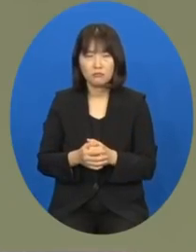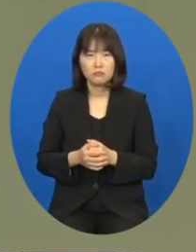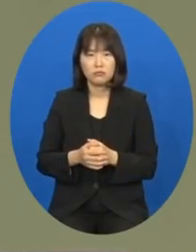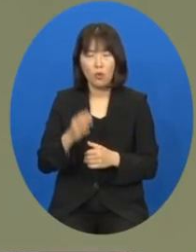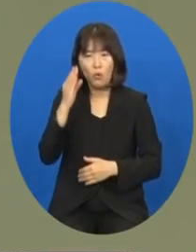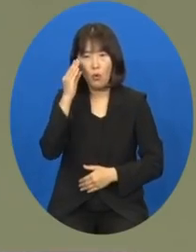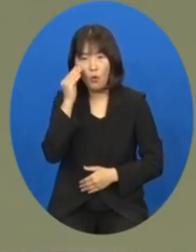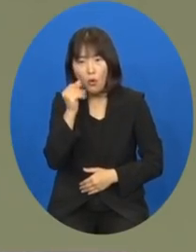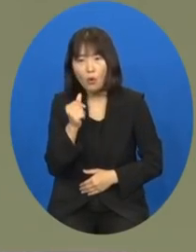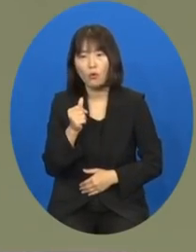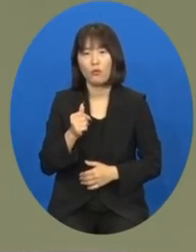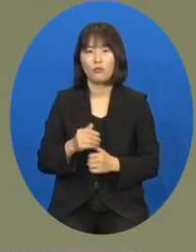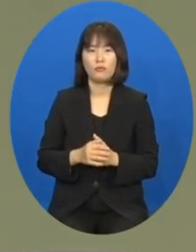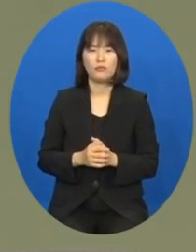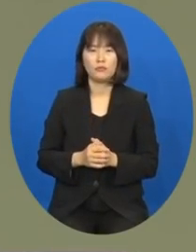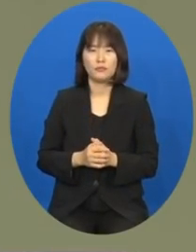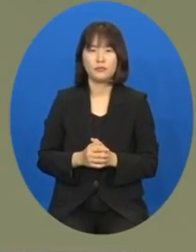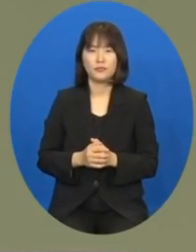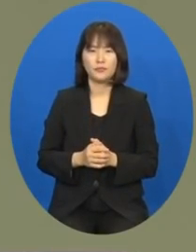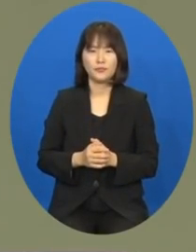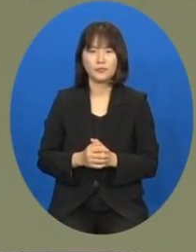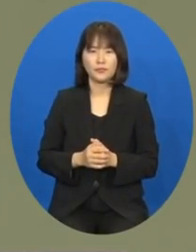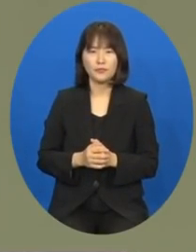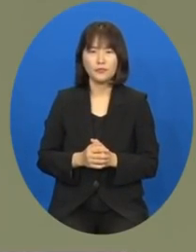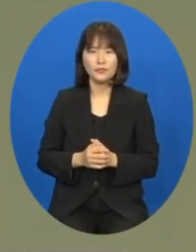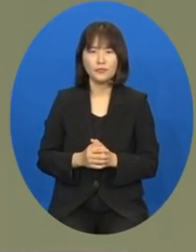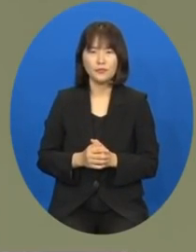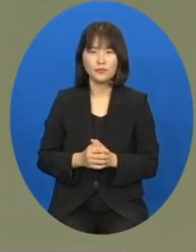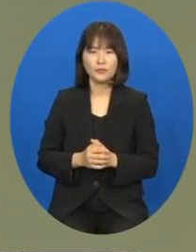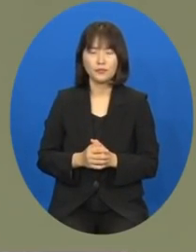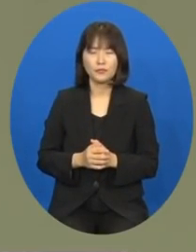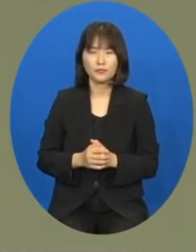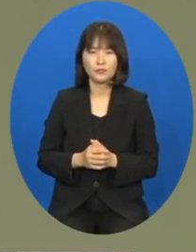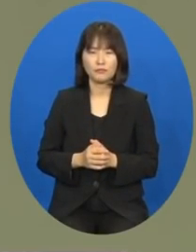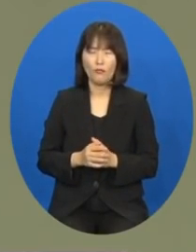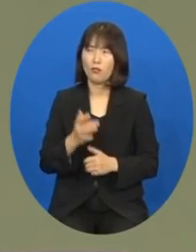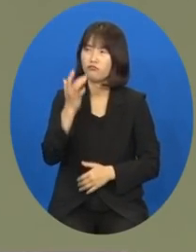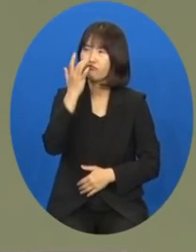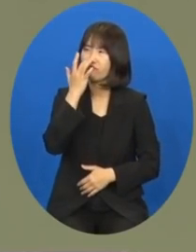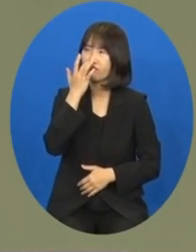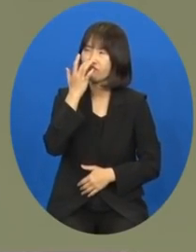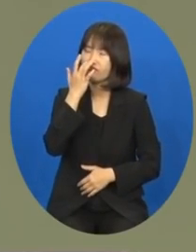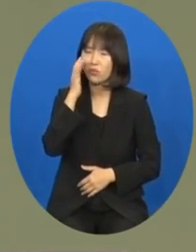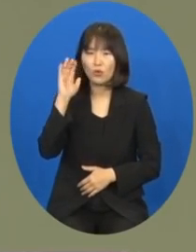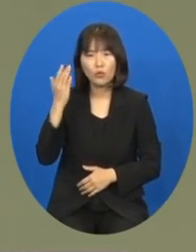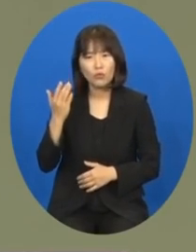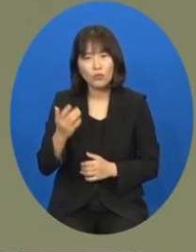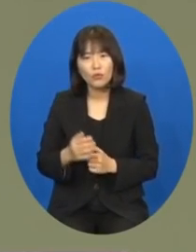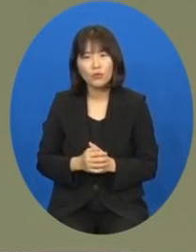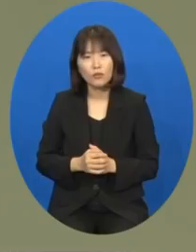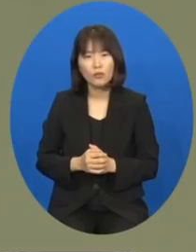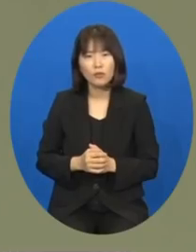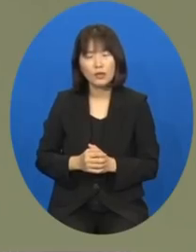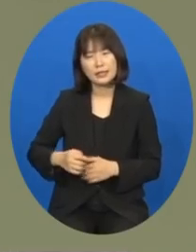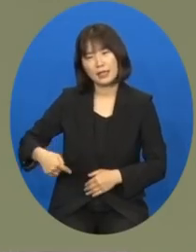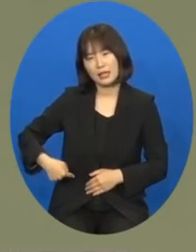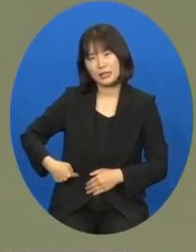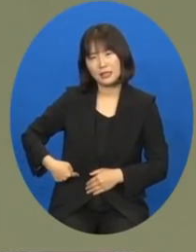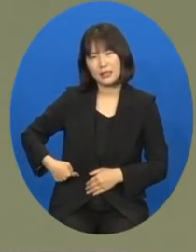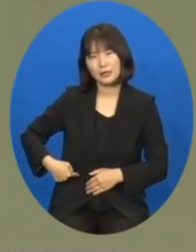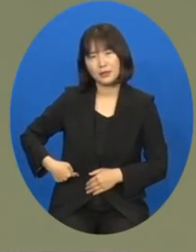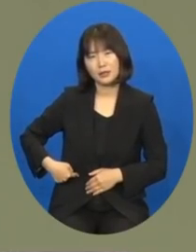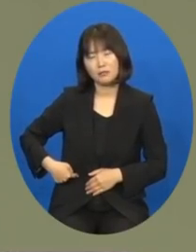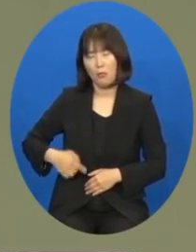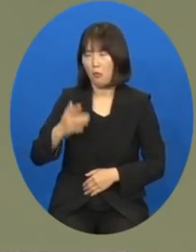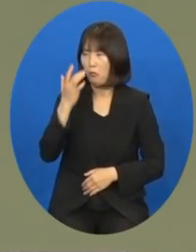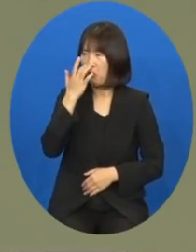합니다 점차 거기에 적응을 하고 무뎌져 요 나중에 양심이 우리로서 소희 안쪽에 털이 간단평